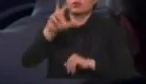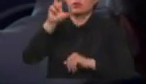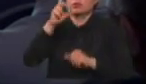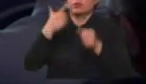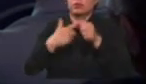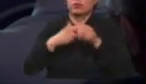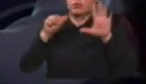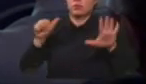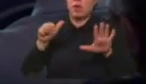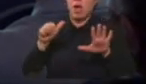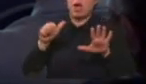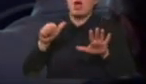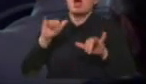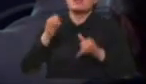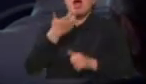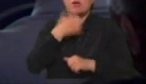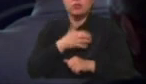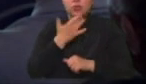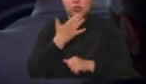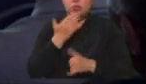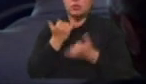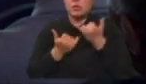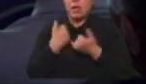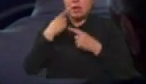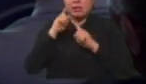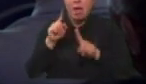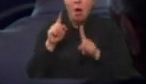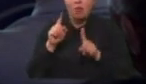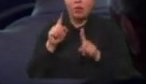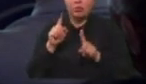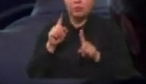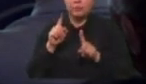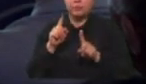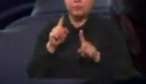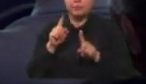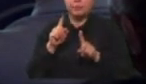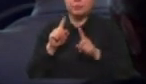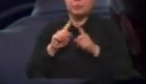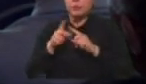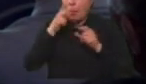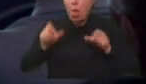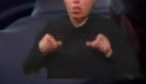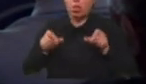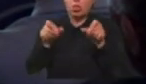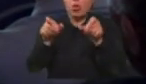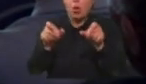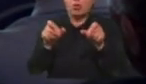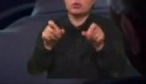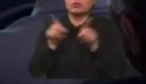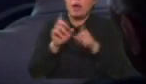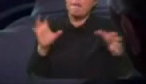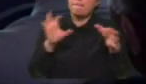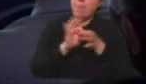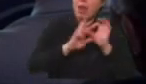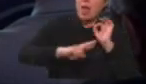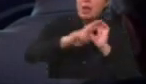19 326, natomiast tak jak już wspomniałam, jeżeli zauważymy, to po torach zarówno